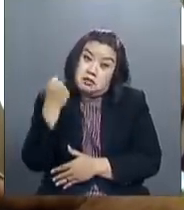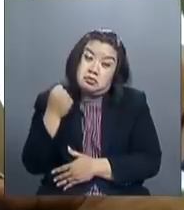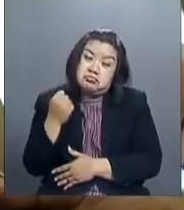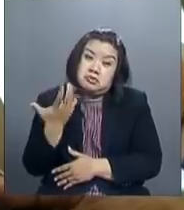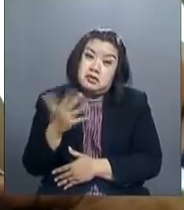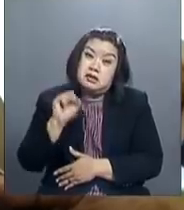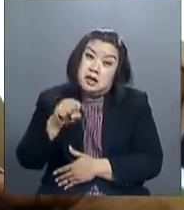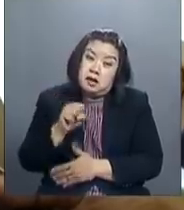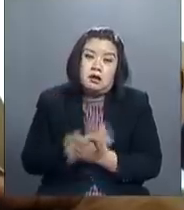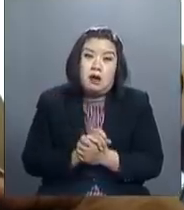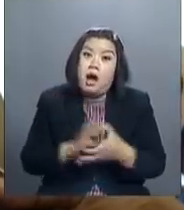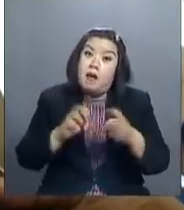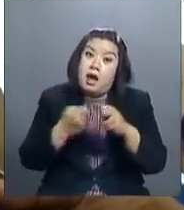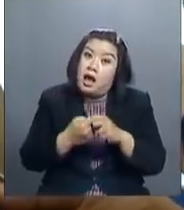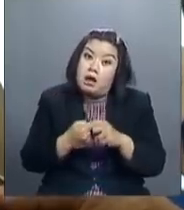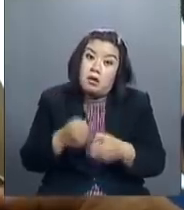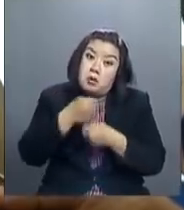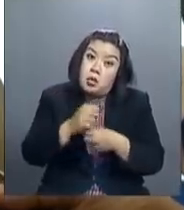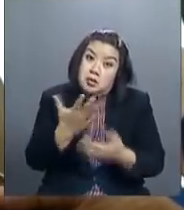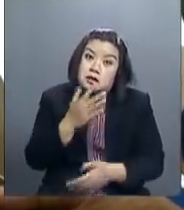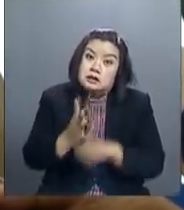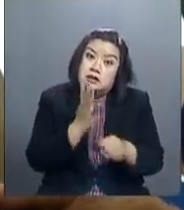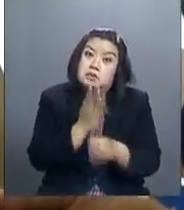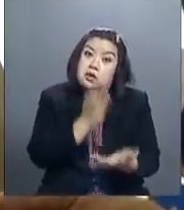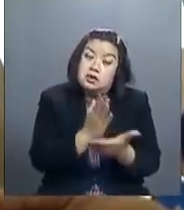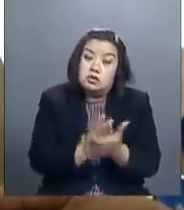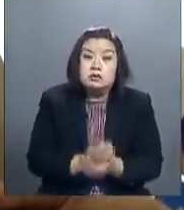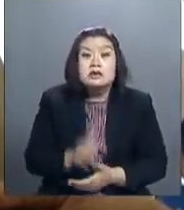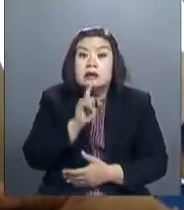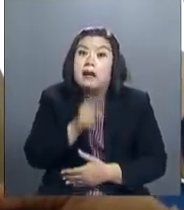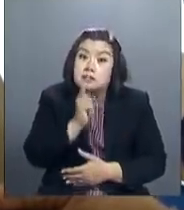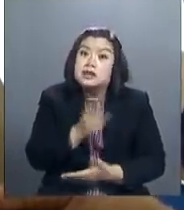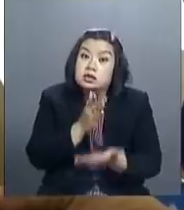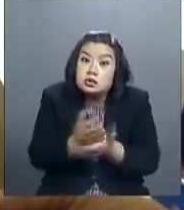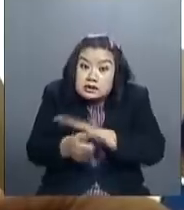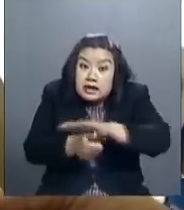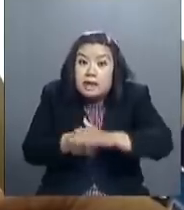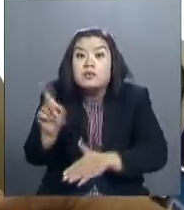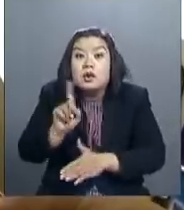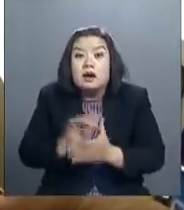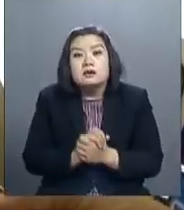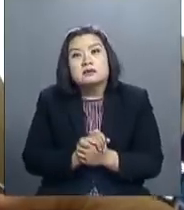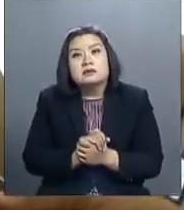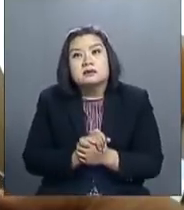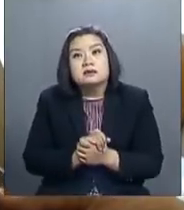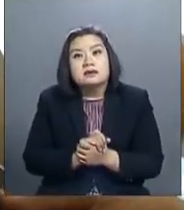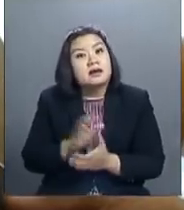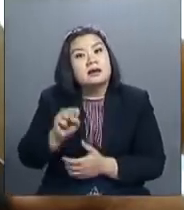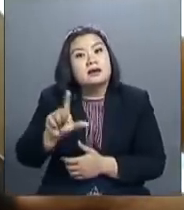ล้ว คิดว่าที่หยุด4ปีนี้หยุดจริงหรือว่าแค่สลบคะ ก็สลบก็ดีสลบไปเลยก็